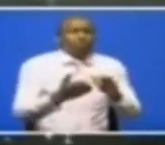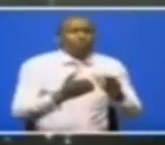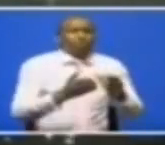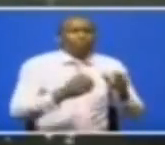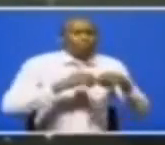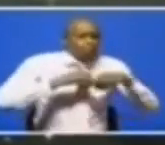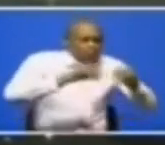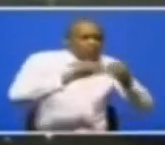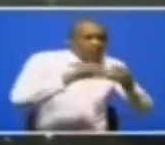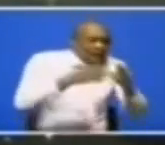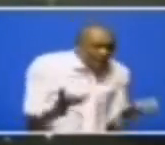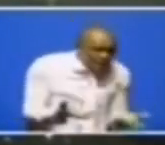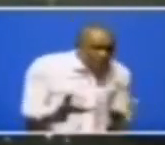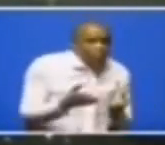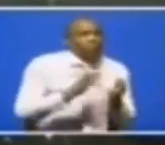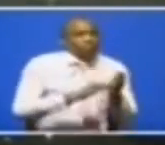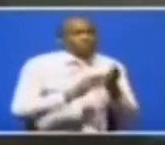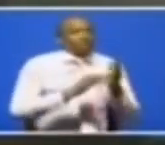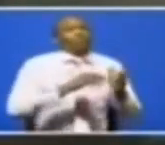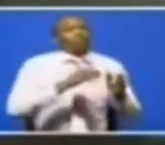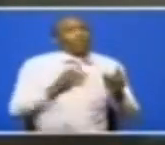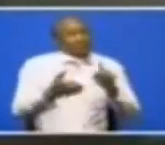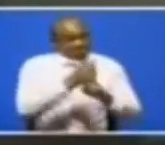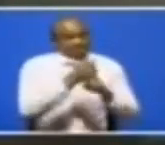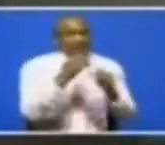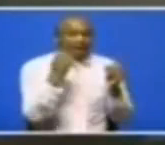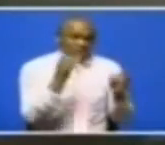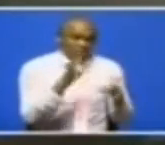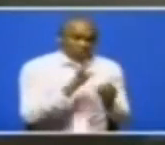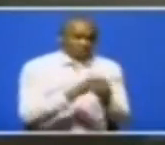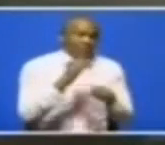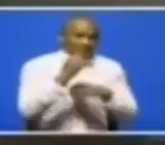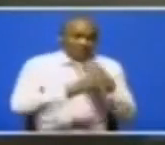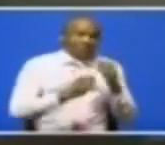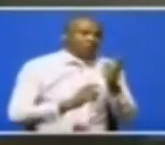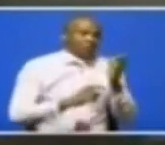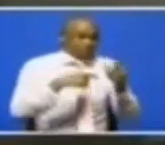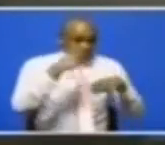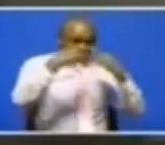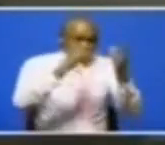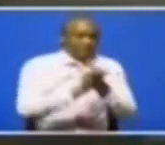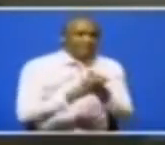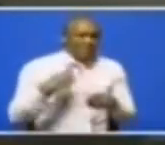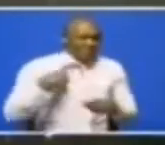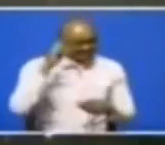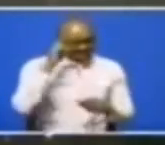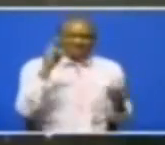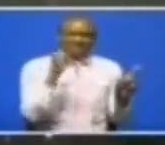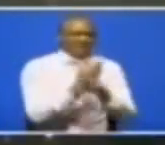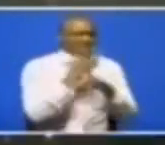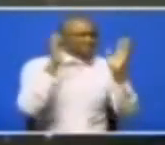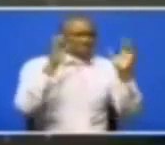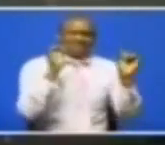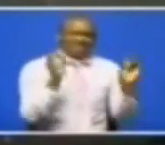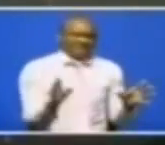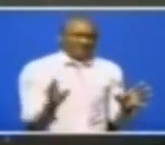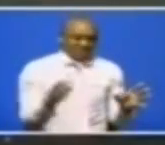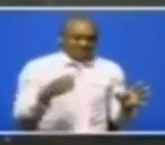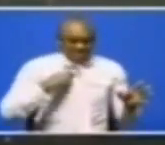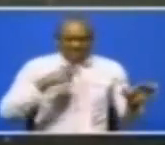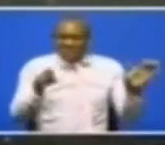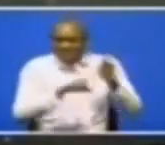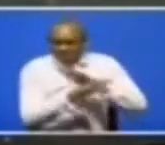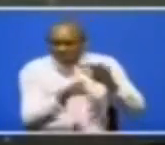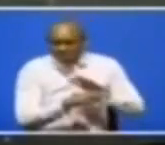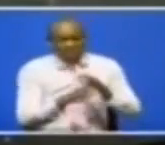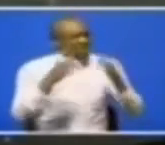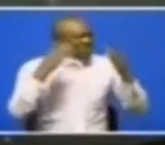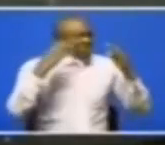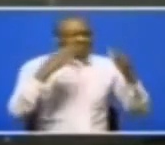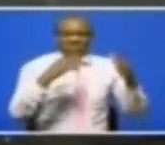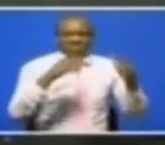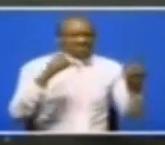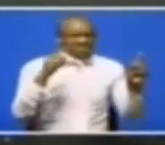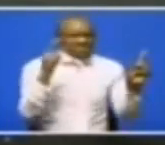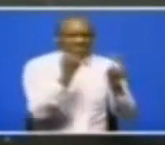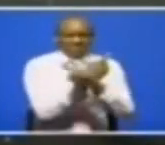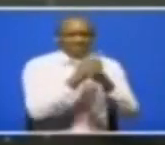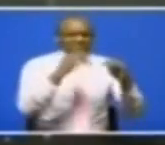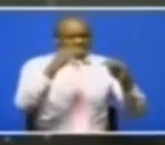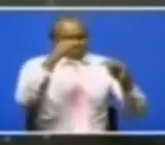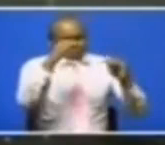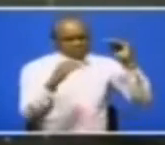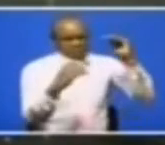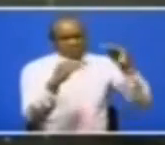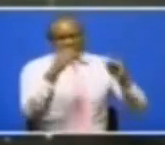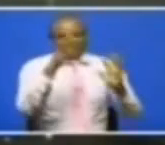hatua ili nchi yetu isonge mbele. Kwa hiyo sioni tofauti kubwa kuwa makamu wa rais au